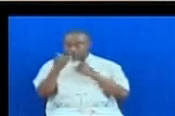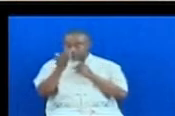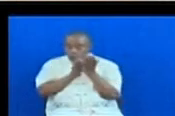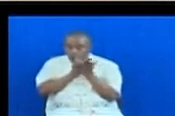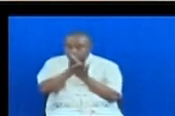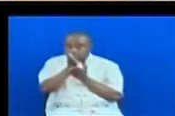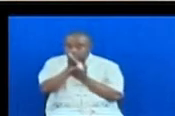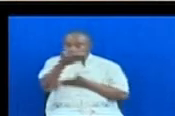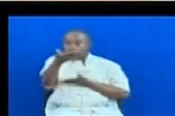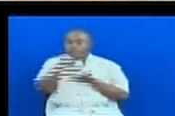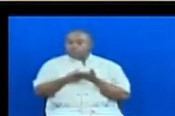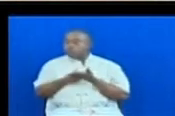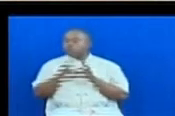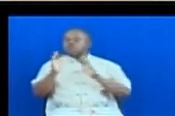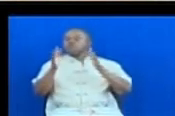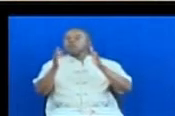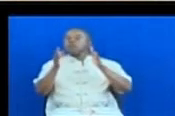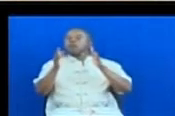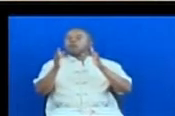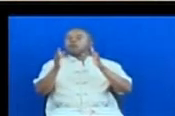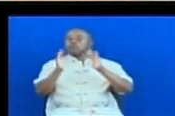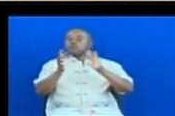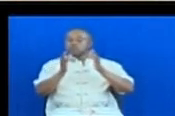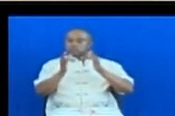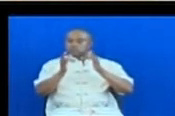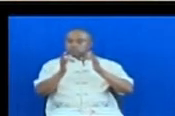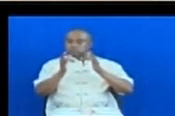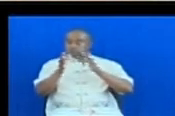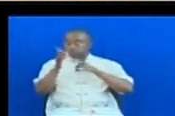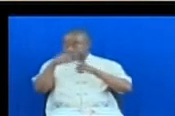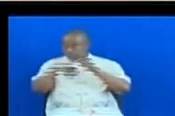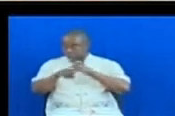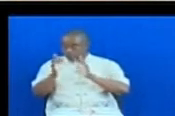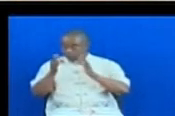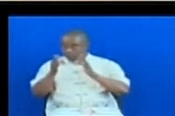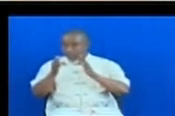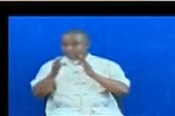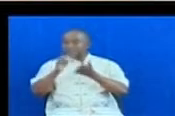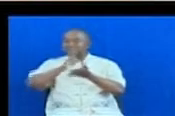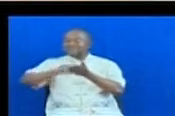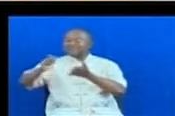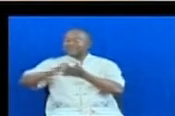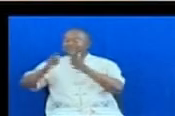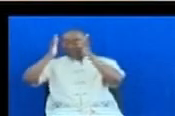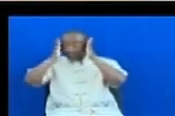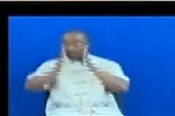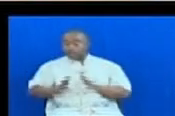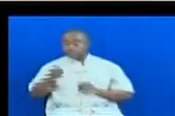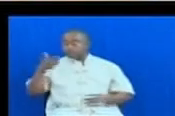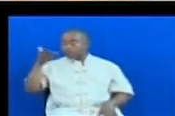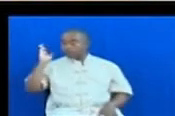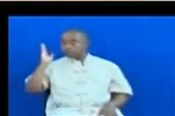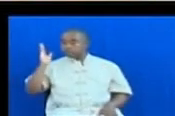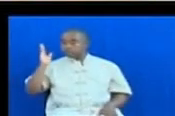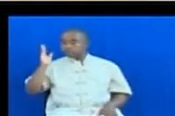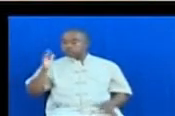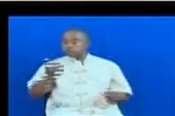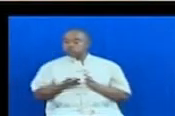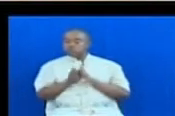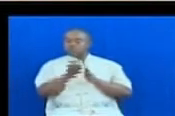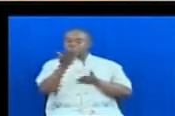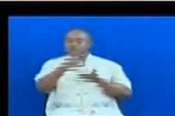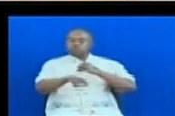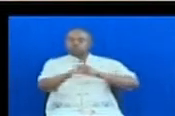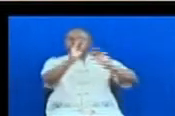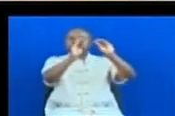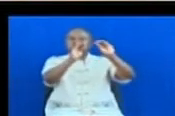kupitia barua pepe. Namna ya kuingia kwenye mtandao wa sekretarieti ya maadili ili waweze kujaza